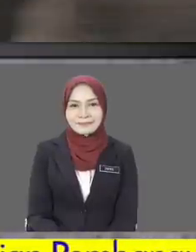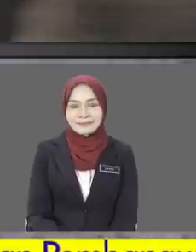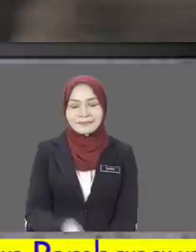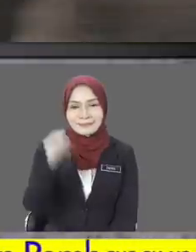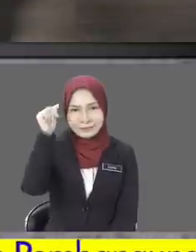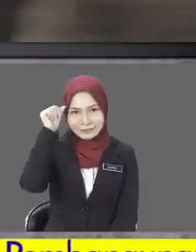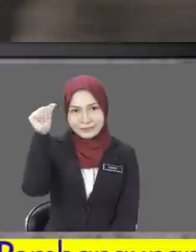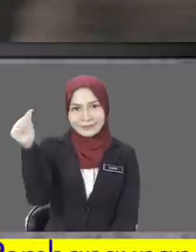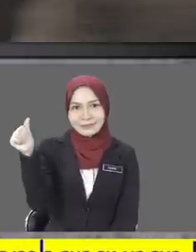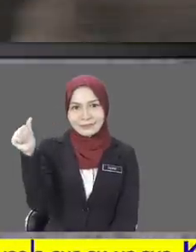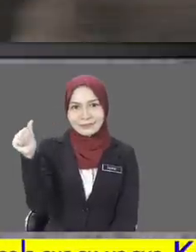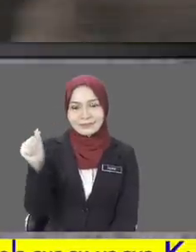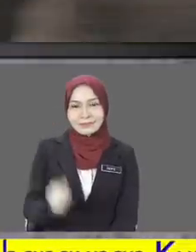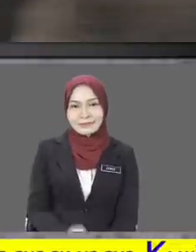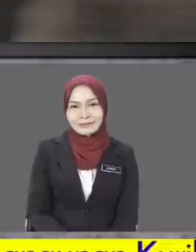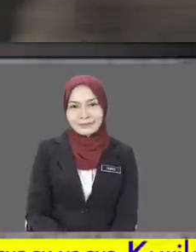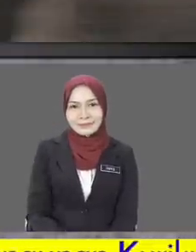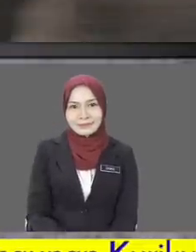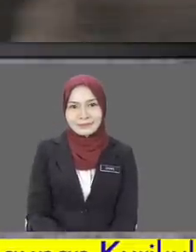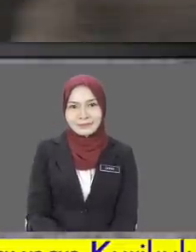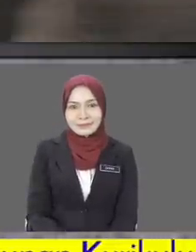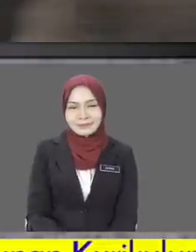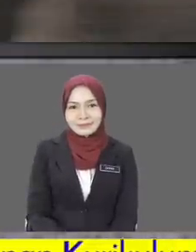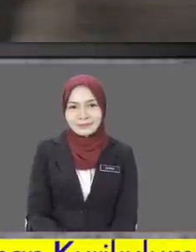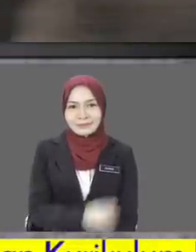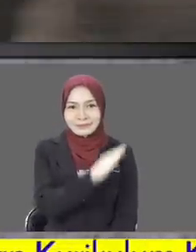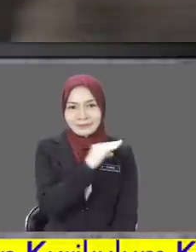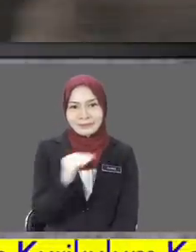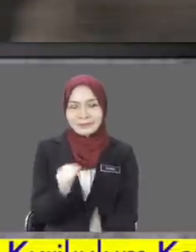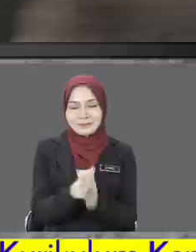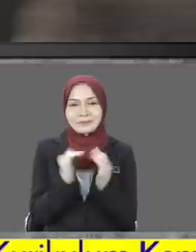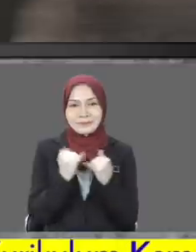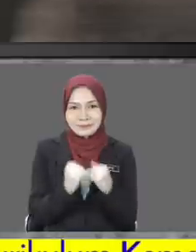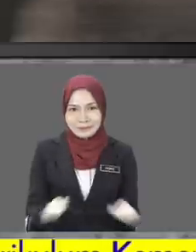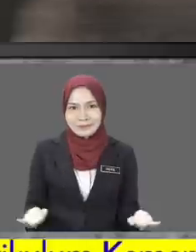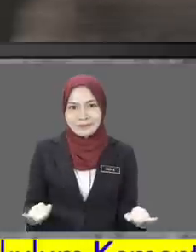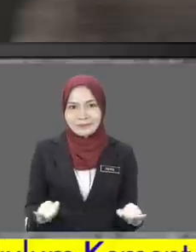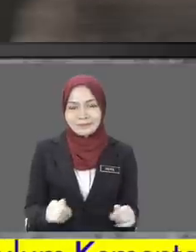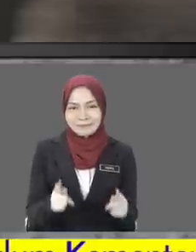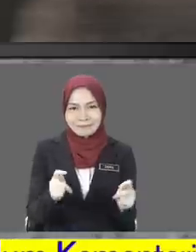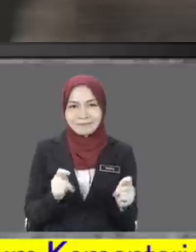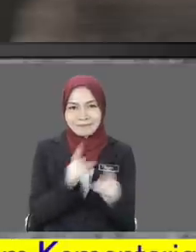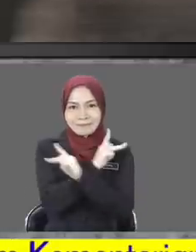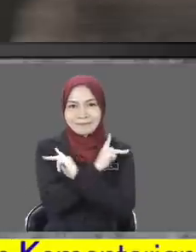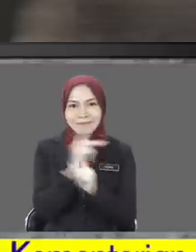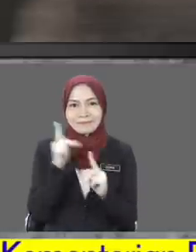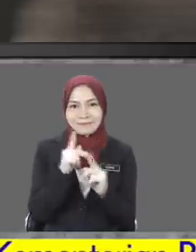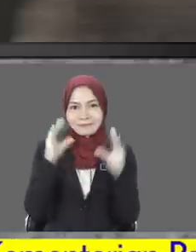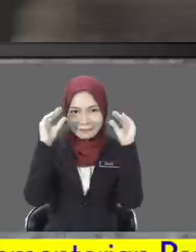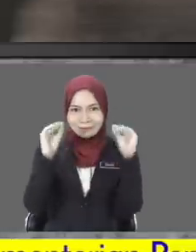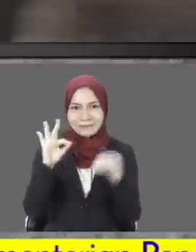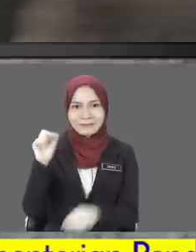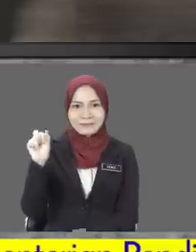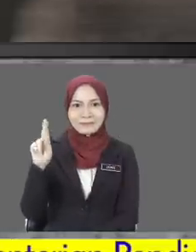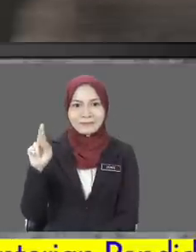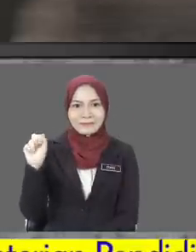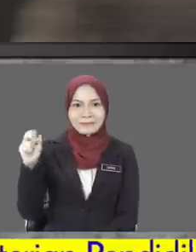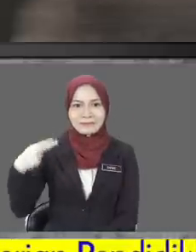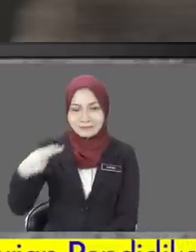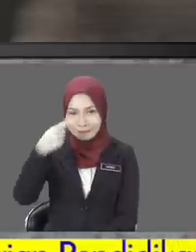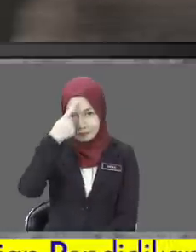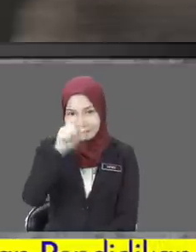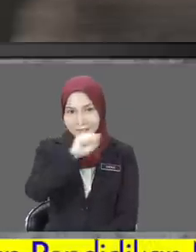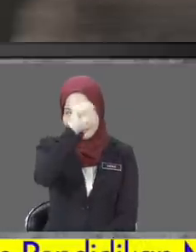Assalamualaikum warahmatullahi wabarakatuh dan salam sejahtera terima kasih kepada yang